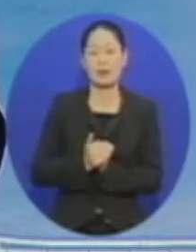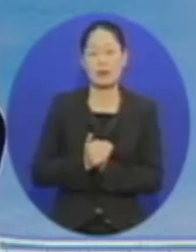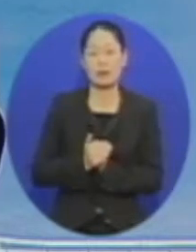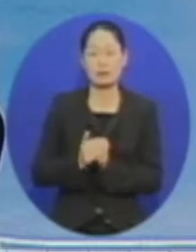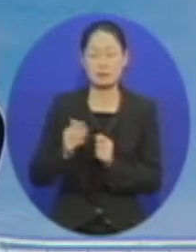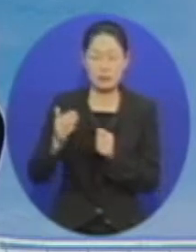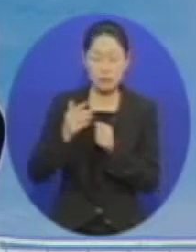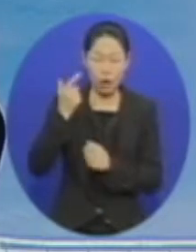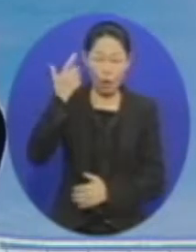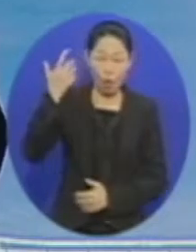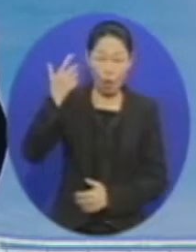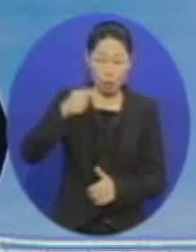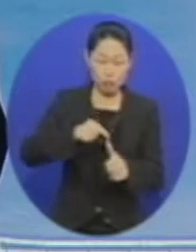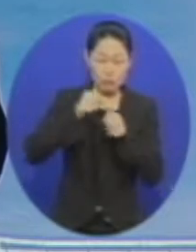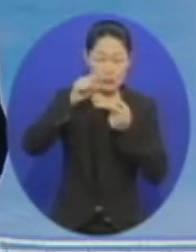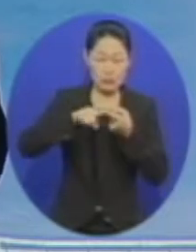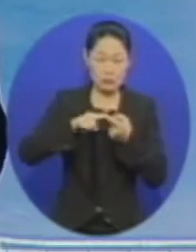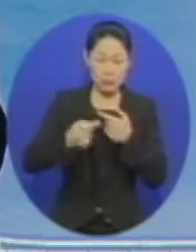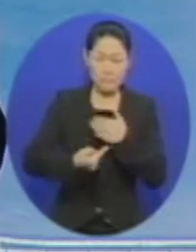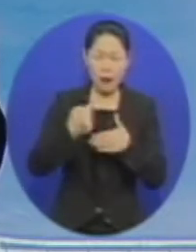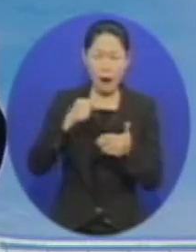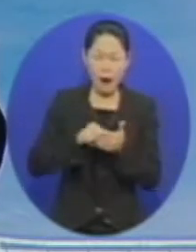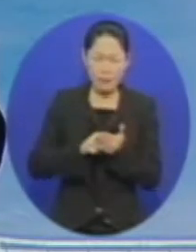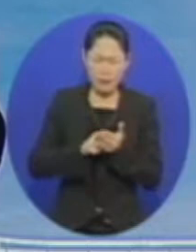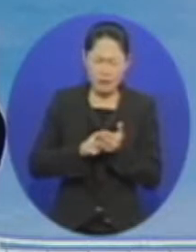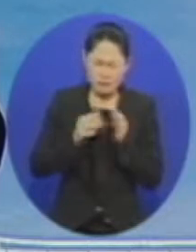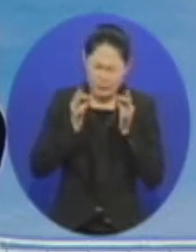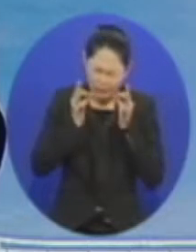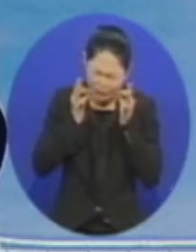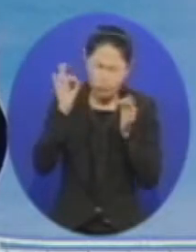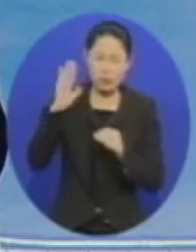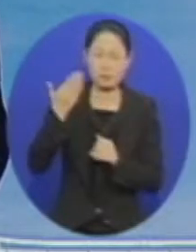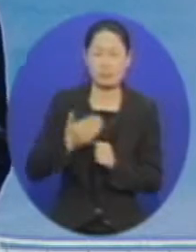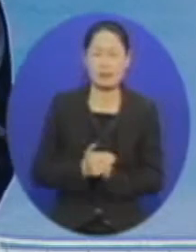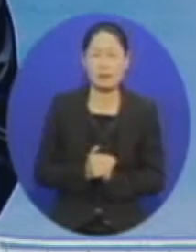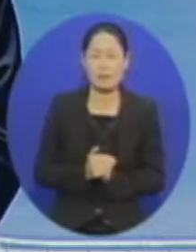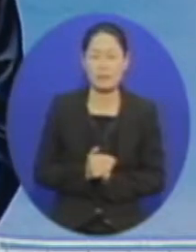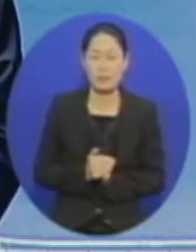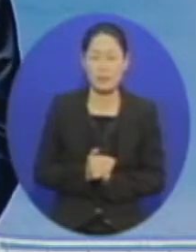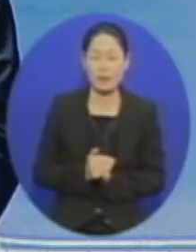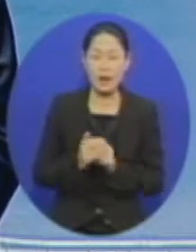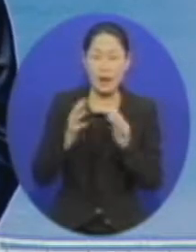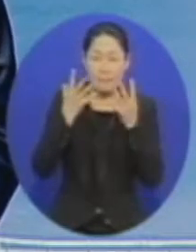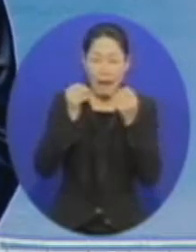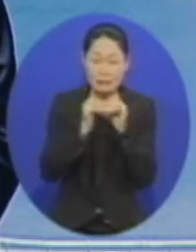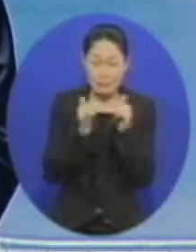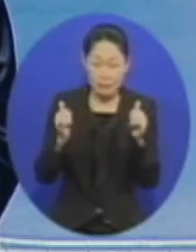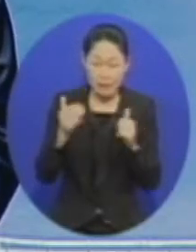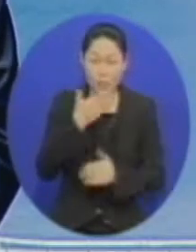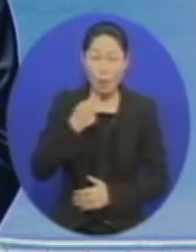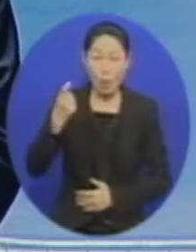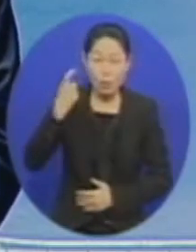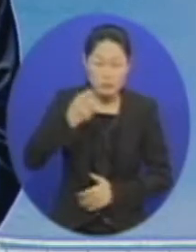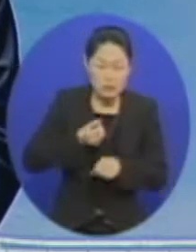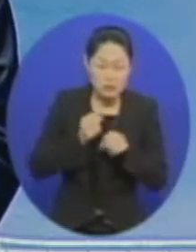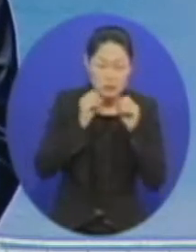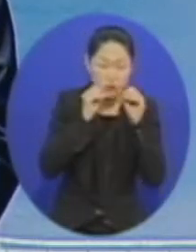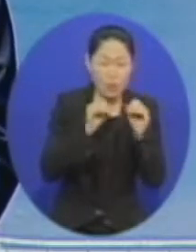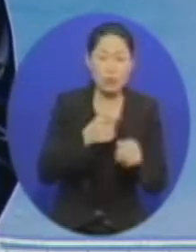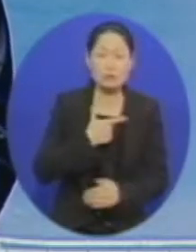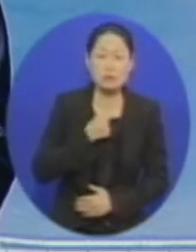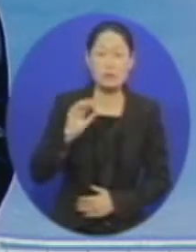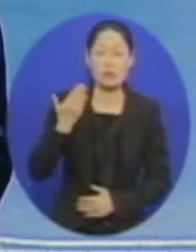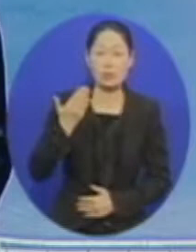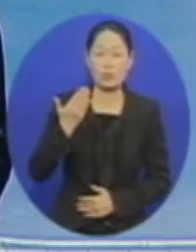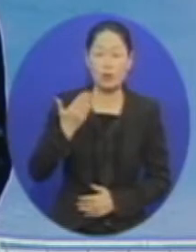영혼 구원에 대해서 마음이 너무 너무 간절해 지는 겁니다 많은 사람들에게 복음을 전하고 싶어 지고